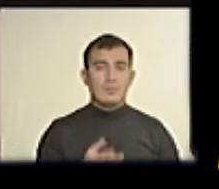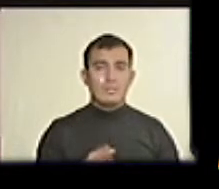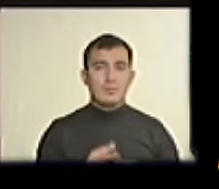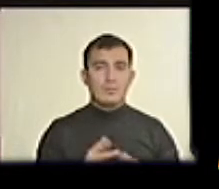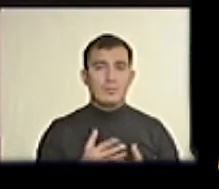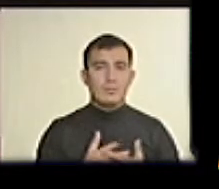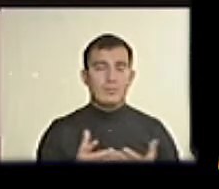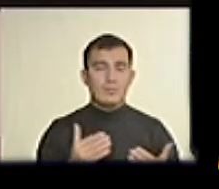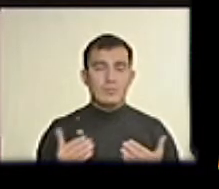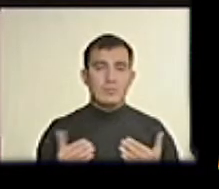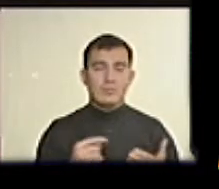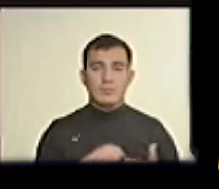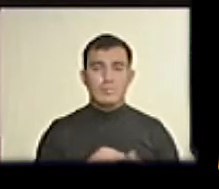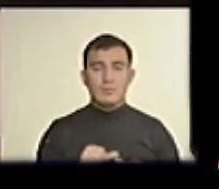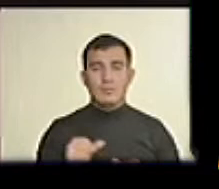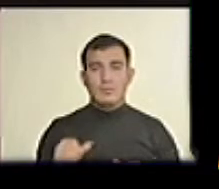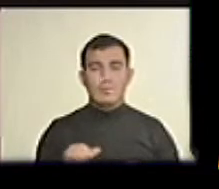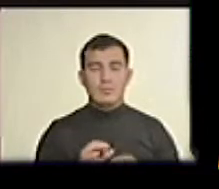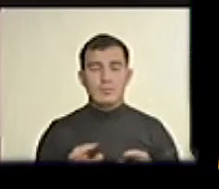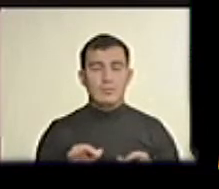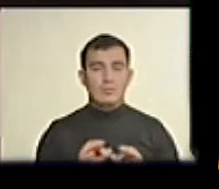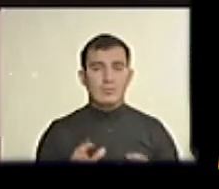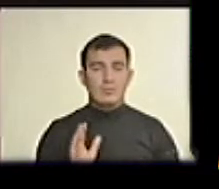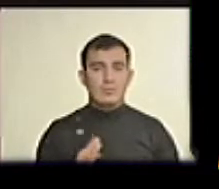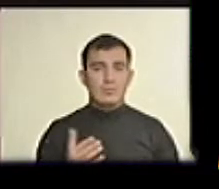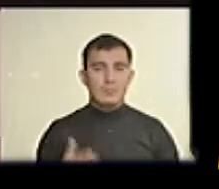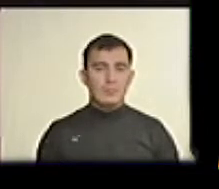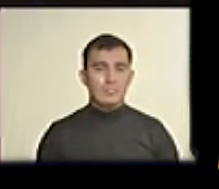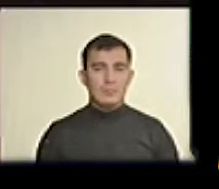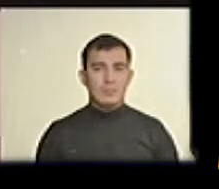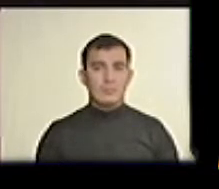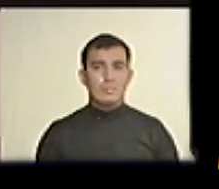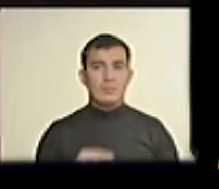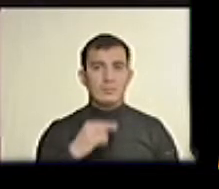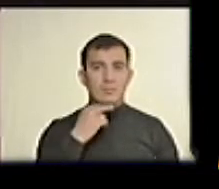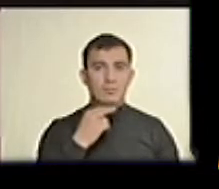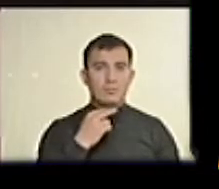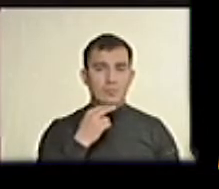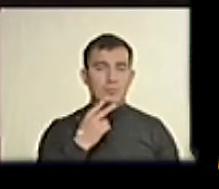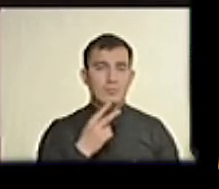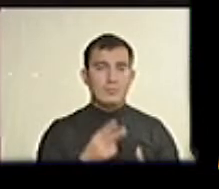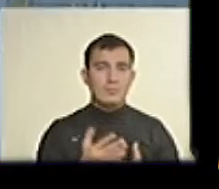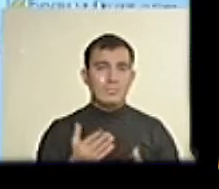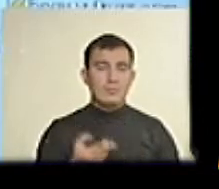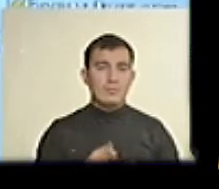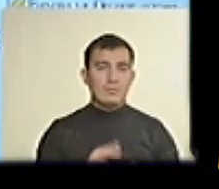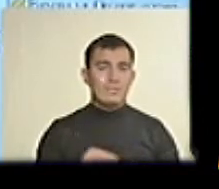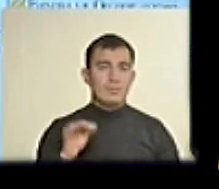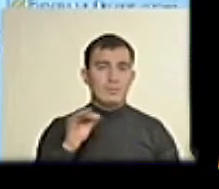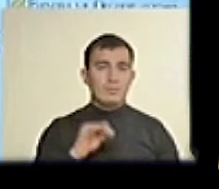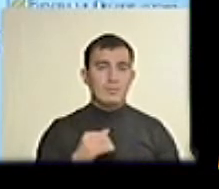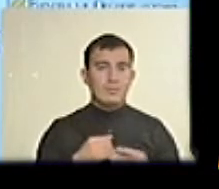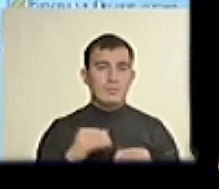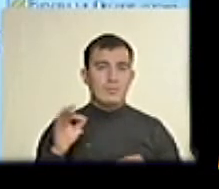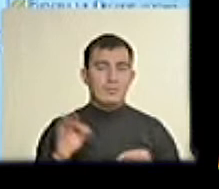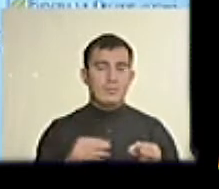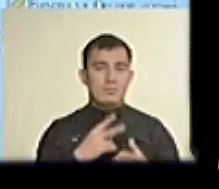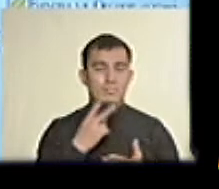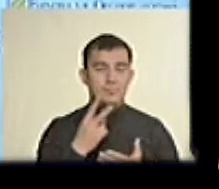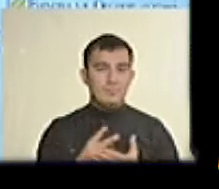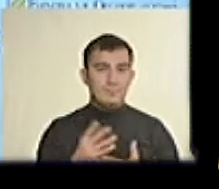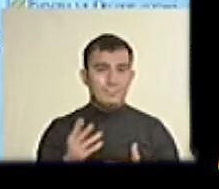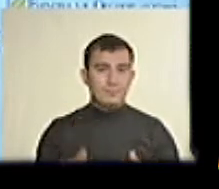ham biz alohida sizga tushuntirib berishga harakat qilamiz. Demak, e'tiboringizni mana o'sha davrdagi xaritaga qaratadigan